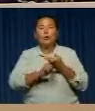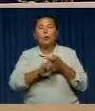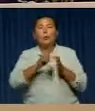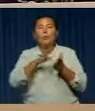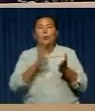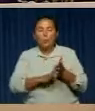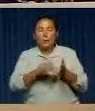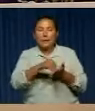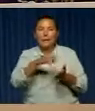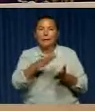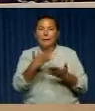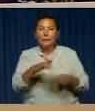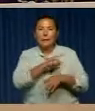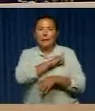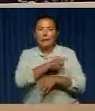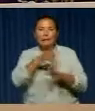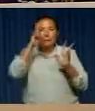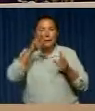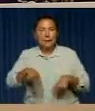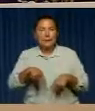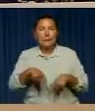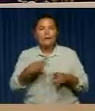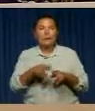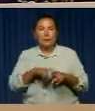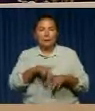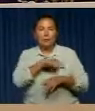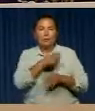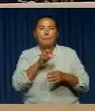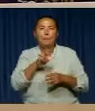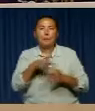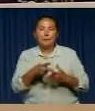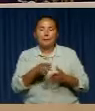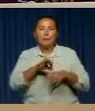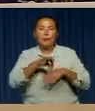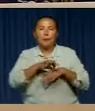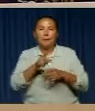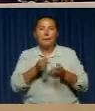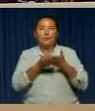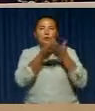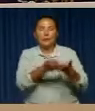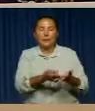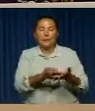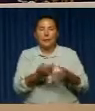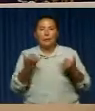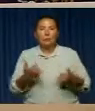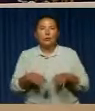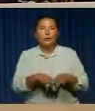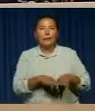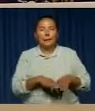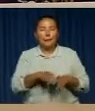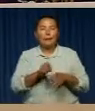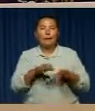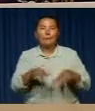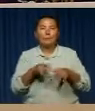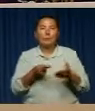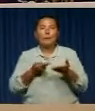анықталған, бірақ оның жаңағындай қатты белгісі болғанда, оны ауруханада жатқан науқастарды жібереді. Бүгінгі таңда